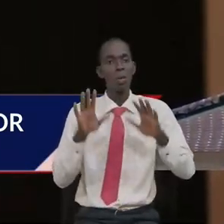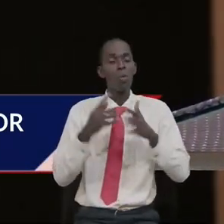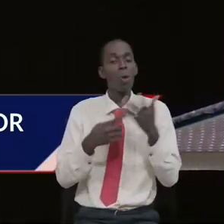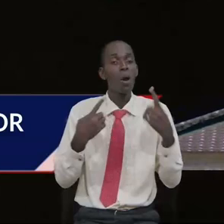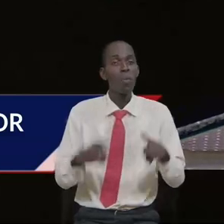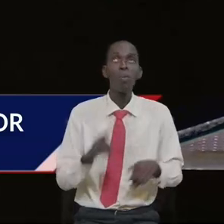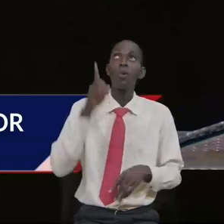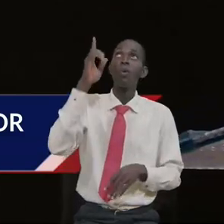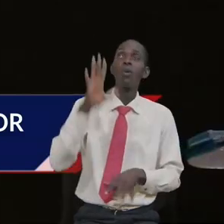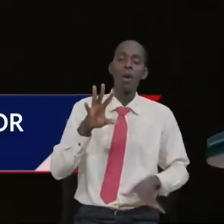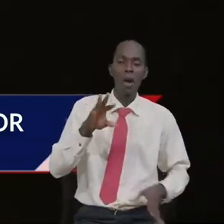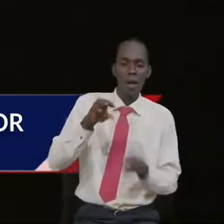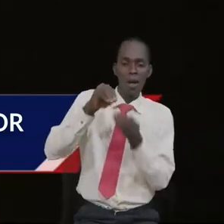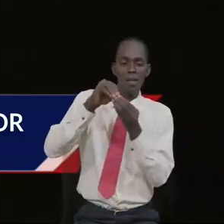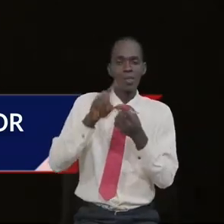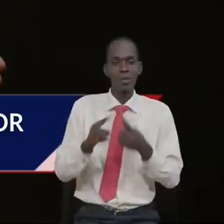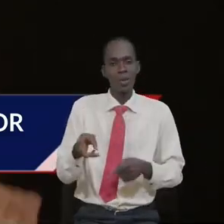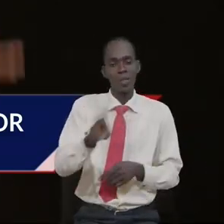leur vie. Ils avaient la promotion,